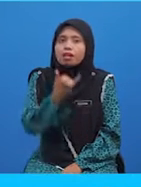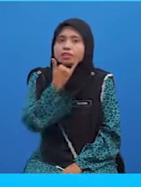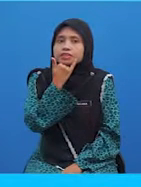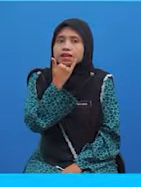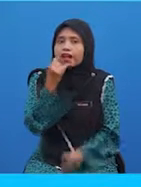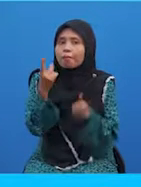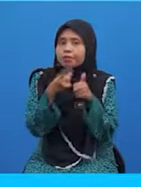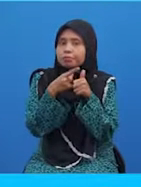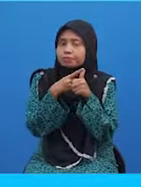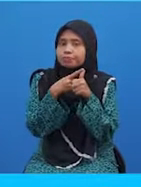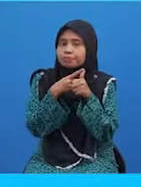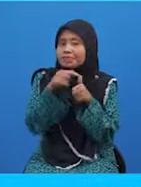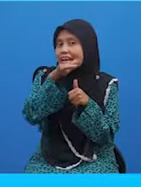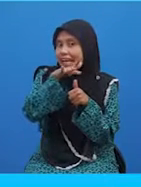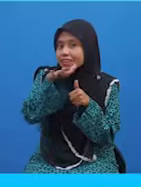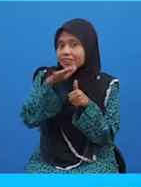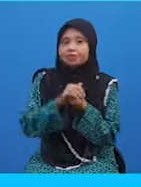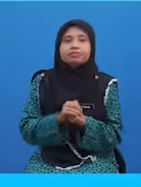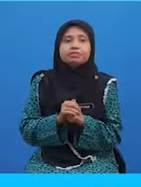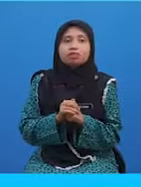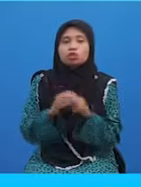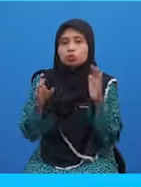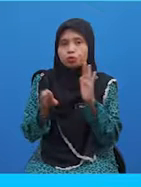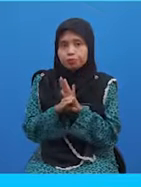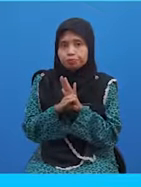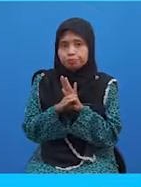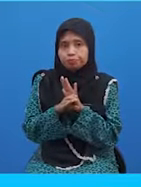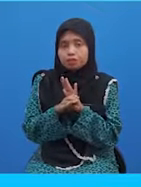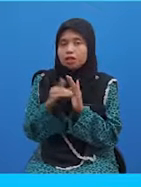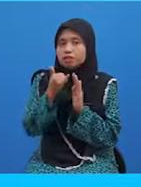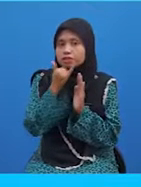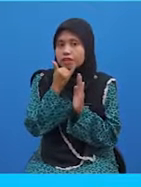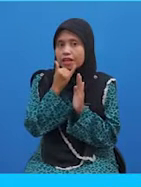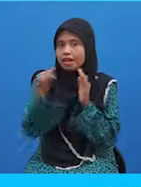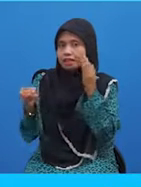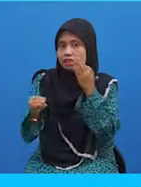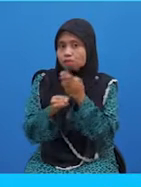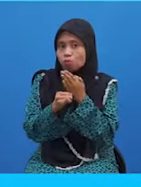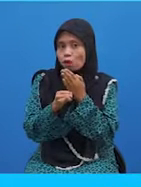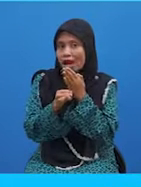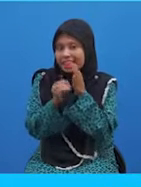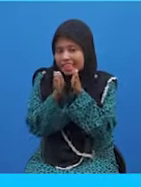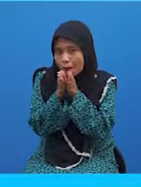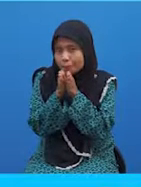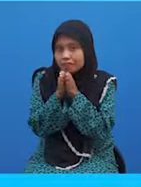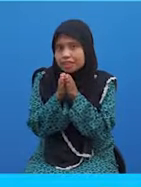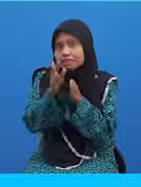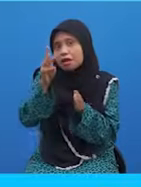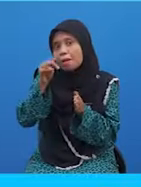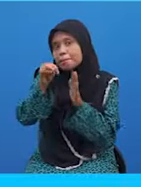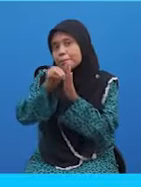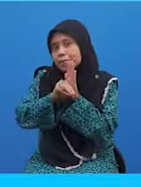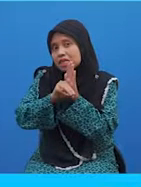Kesalahan yang pertama ialah ejaan. Contohnya, kesalahan imbuhan apitan me-i